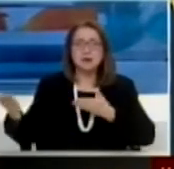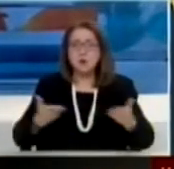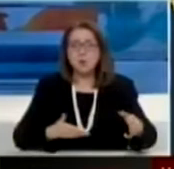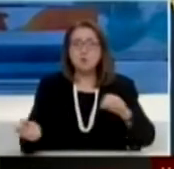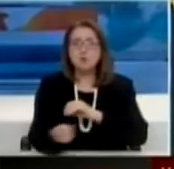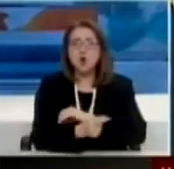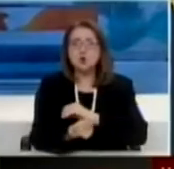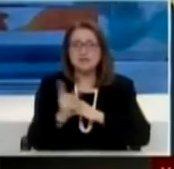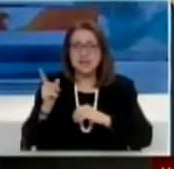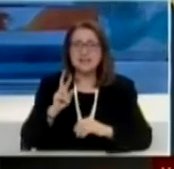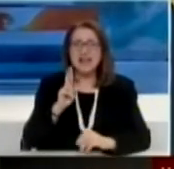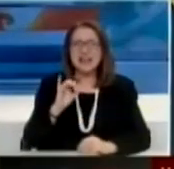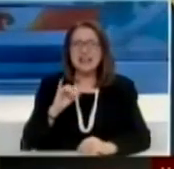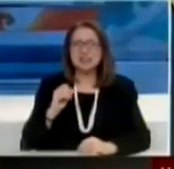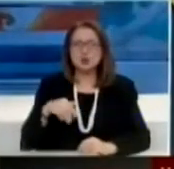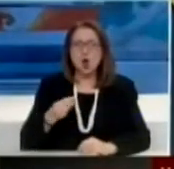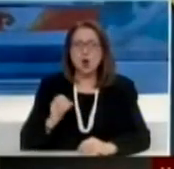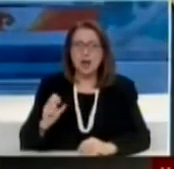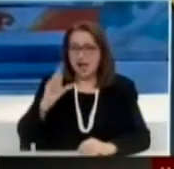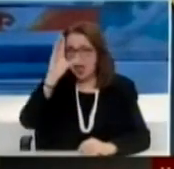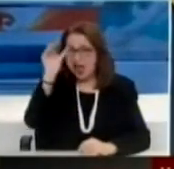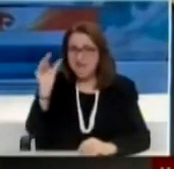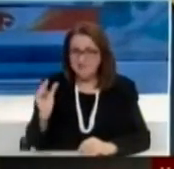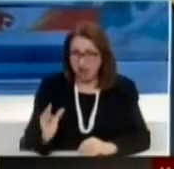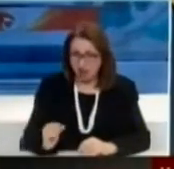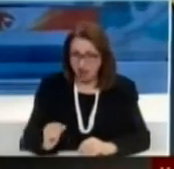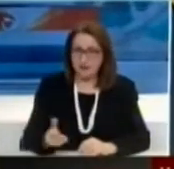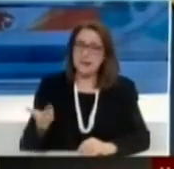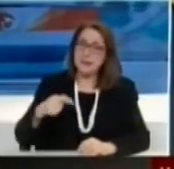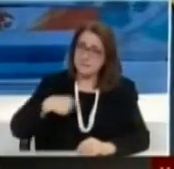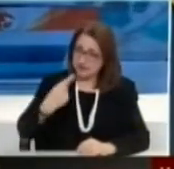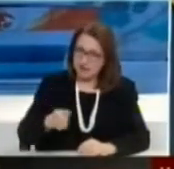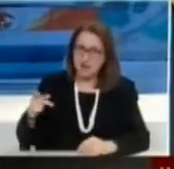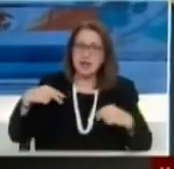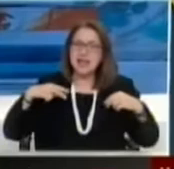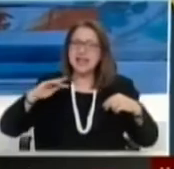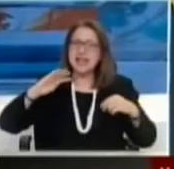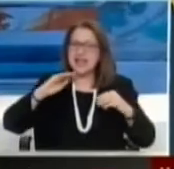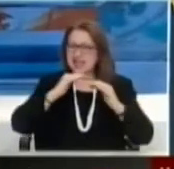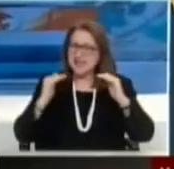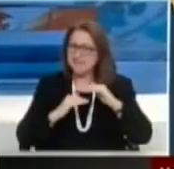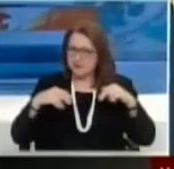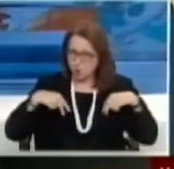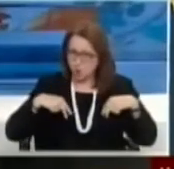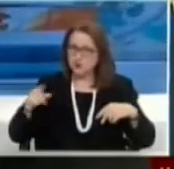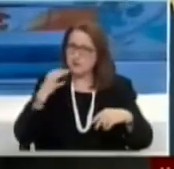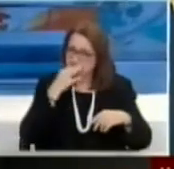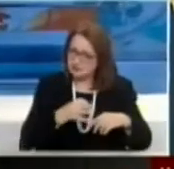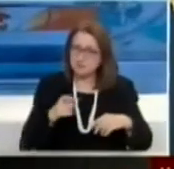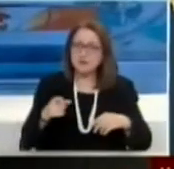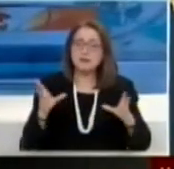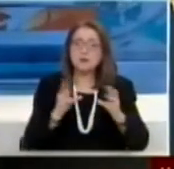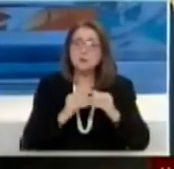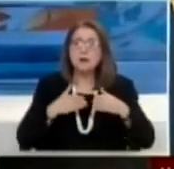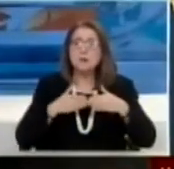λίγο 49 κρούσματα από το πλοίο, αλλά θα σας αναφέρει ο Υπουργός νέα αποτελέσματα που μόλις έμαθε εντός ολίγου. Γι' αυτό και δεν σας